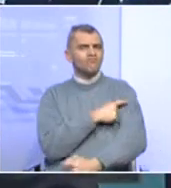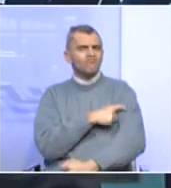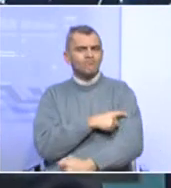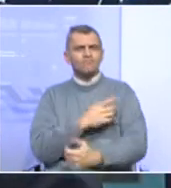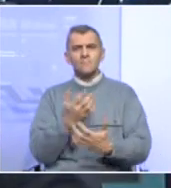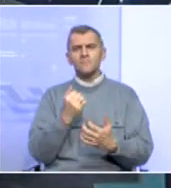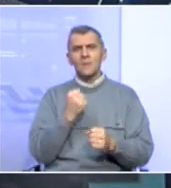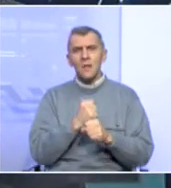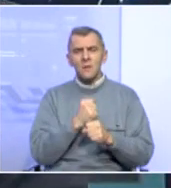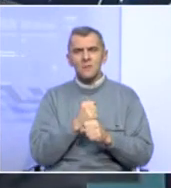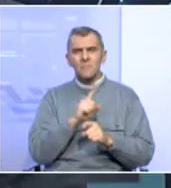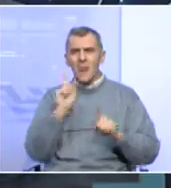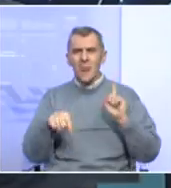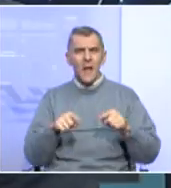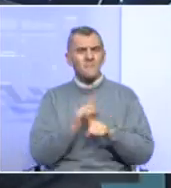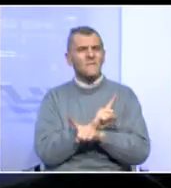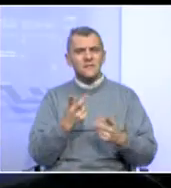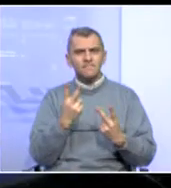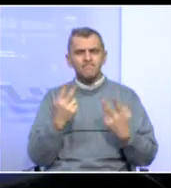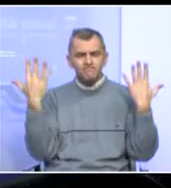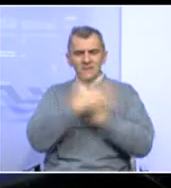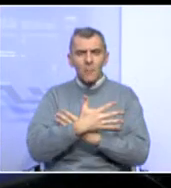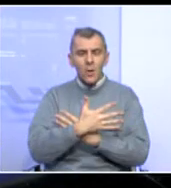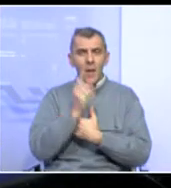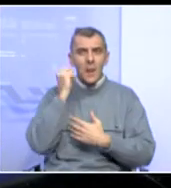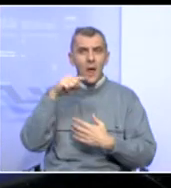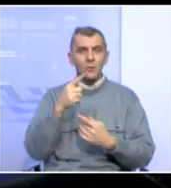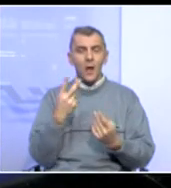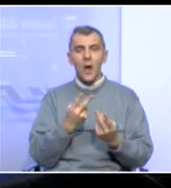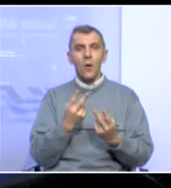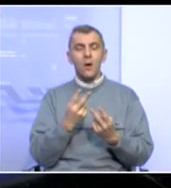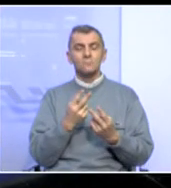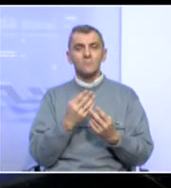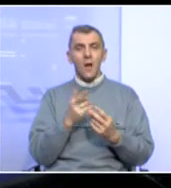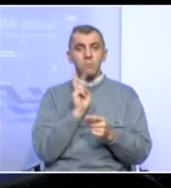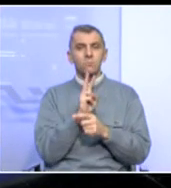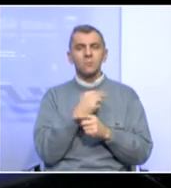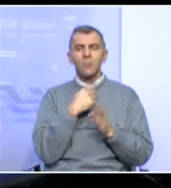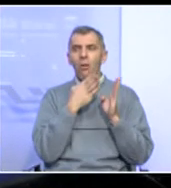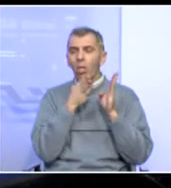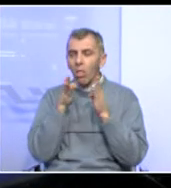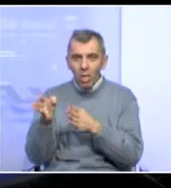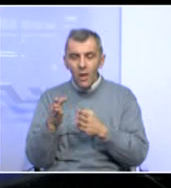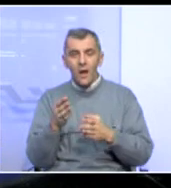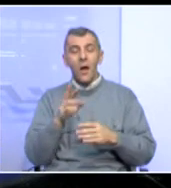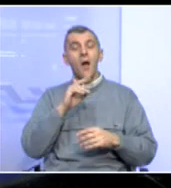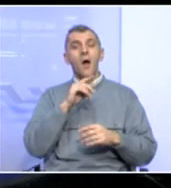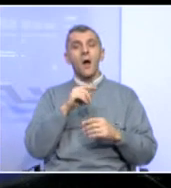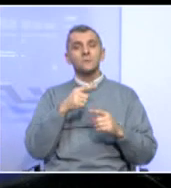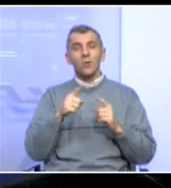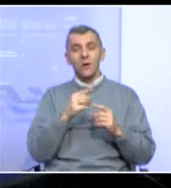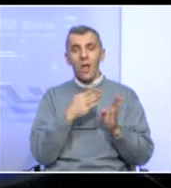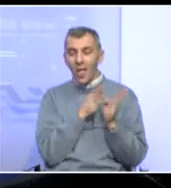vrstu zabave za narod kako bi se skrenula pažnja sa pravih strateških problema koje ima i Republika Srpska, ali i Bosna i